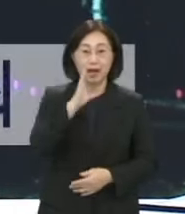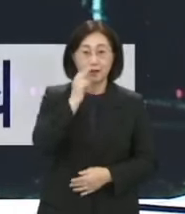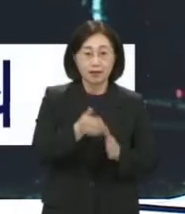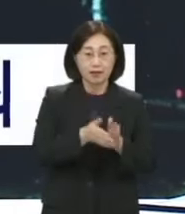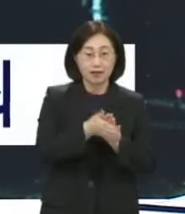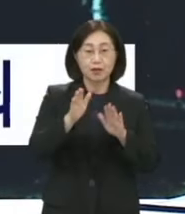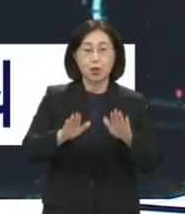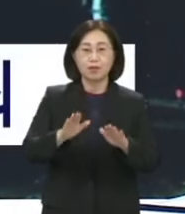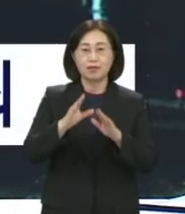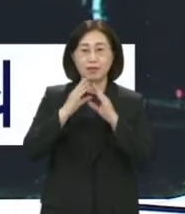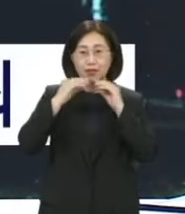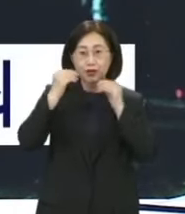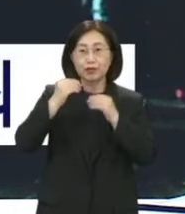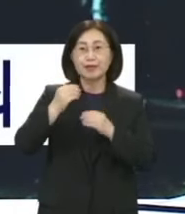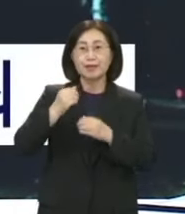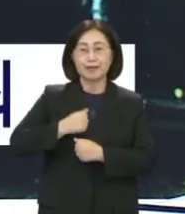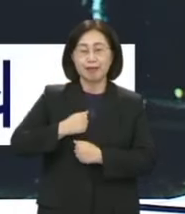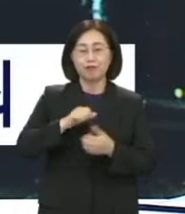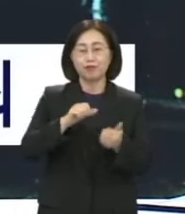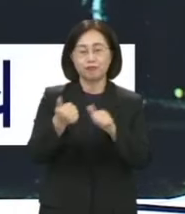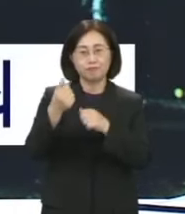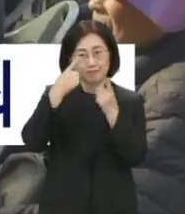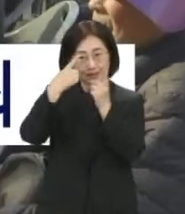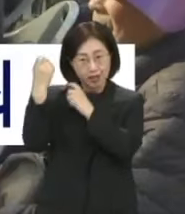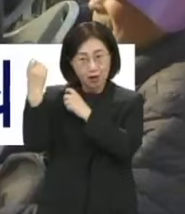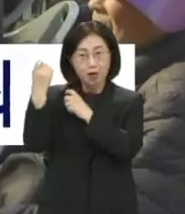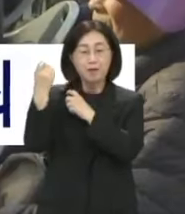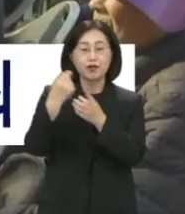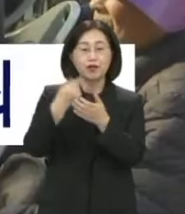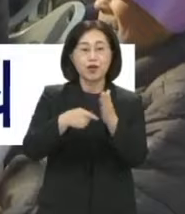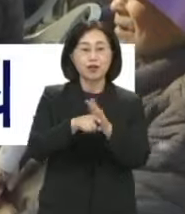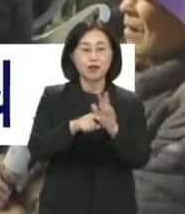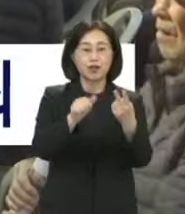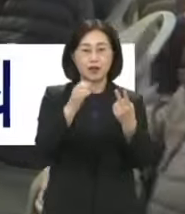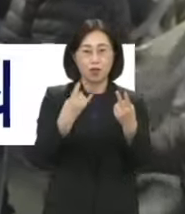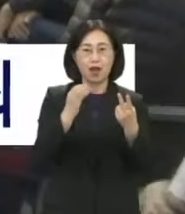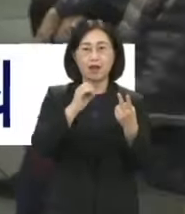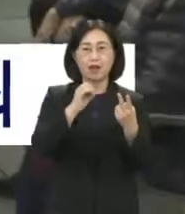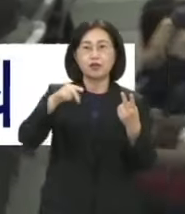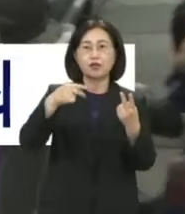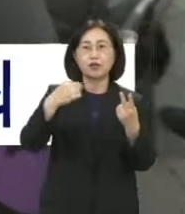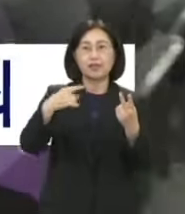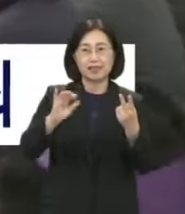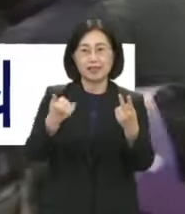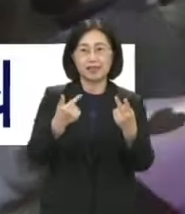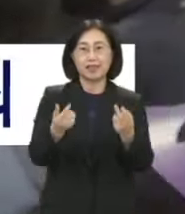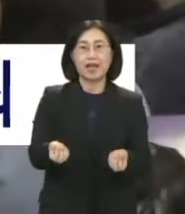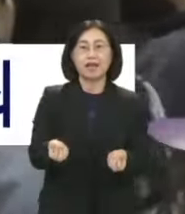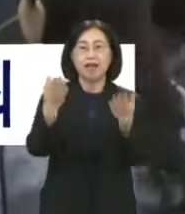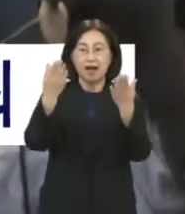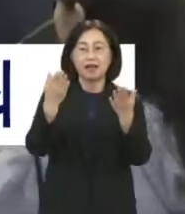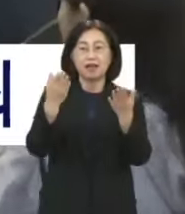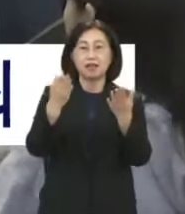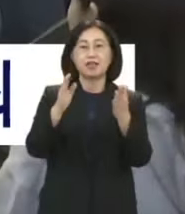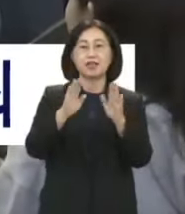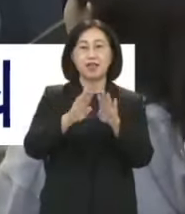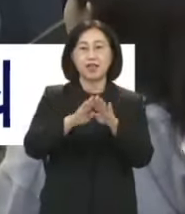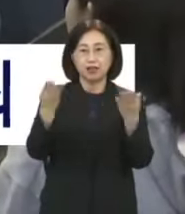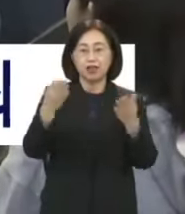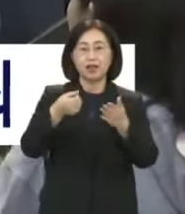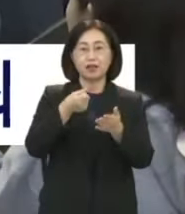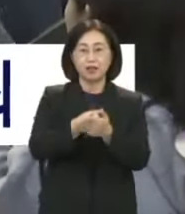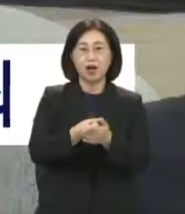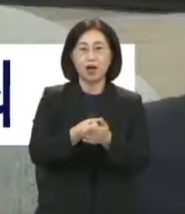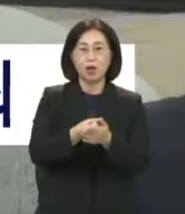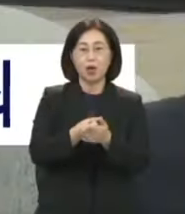아산시는 오늘 이순신 장군 순국을 기리기 위한 제2회 이순신 순국제전을 개최하고 온양 온천역 광장에서